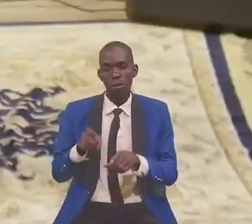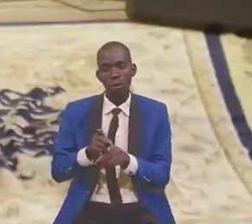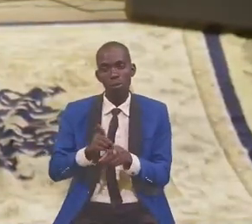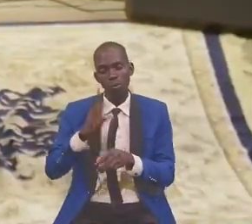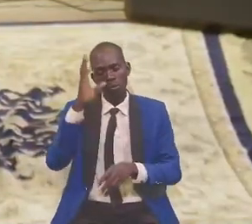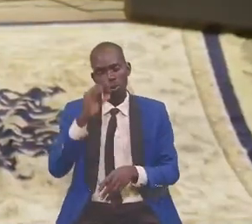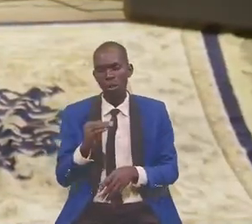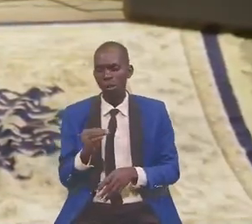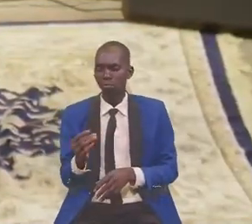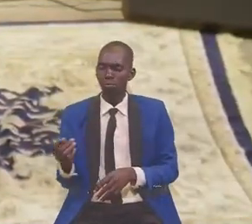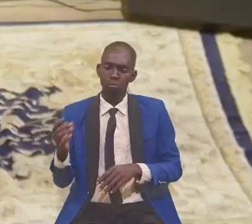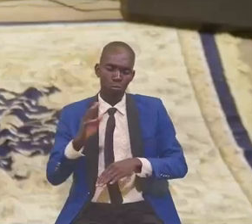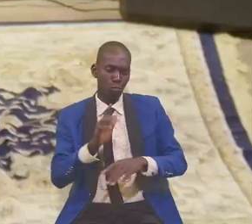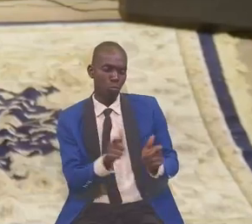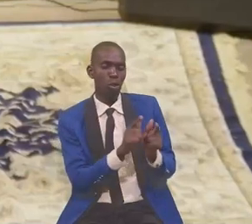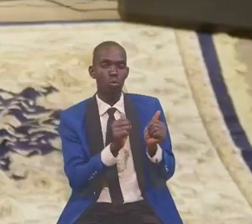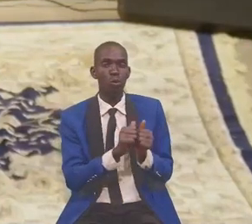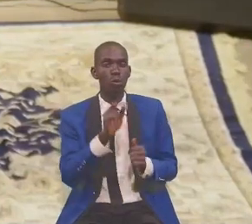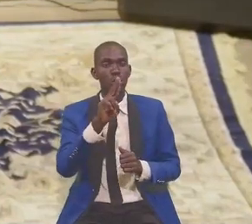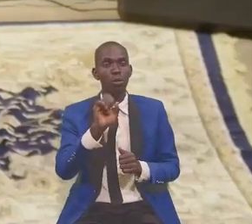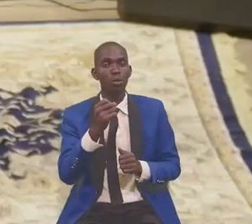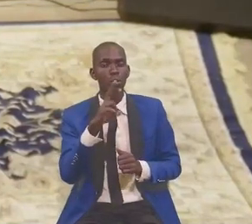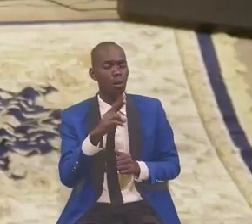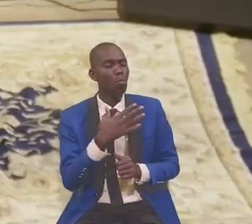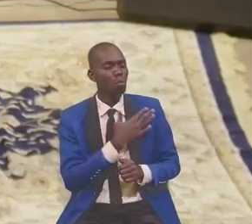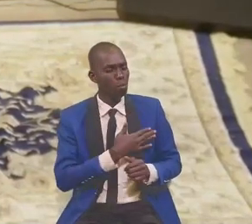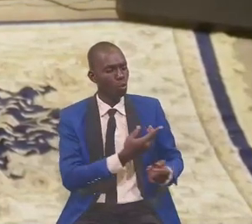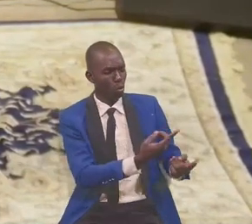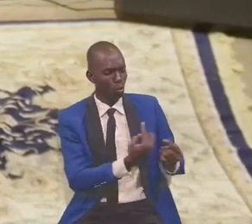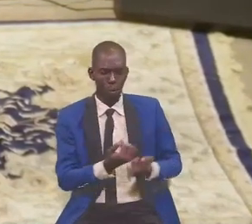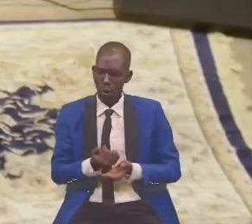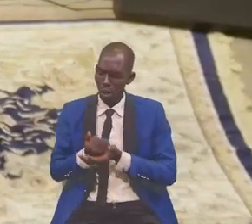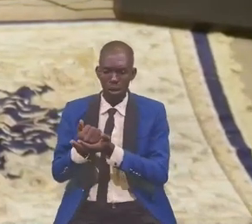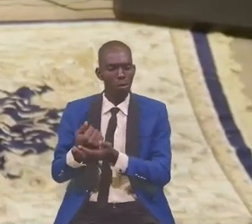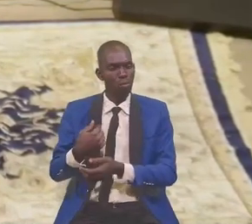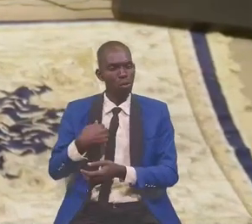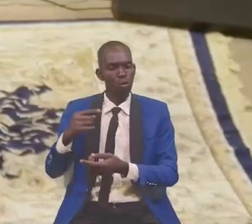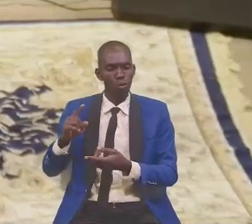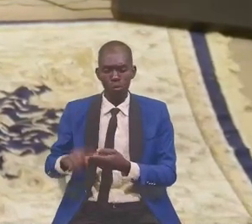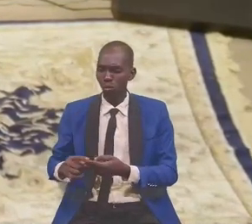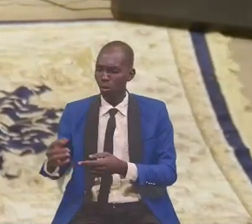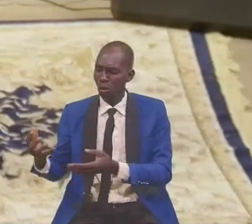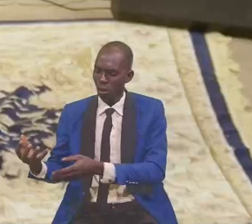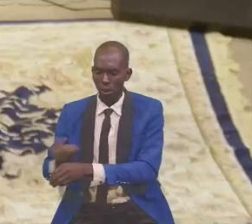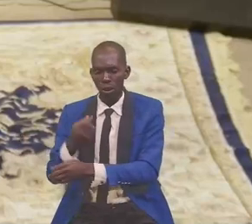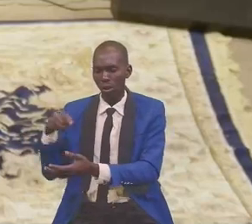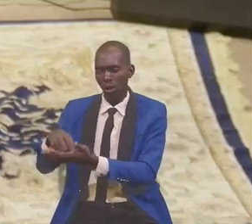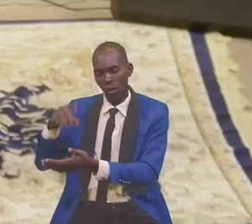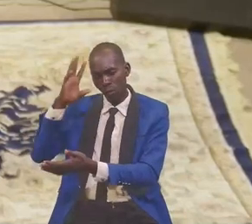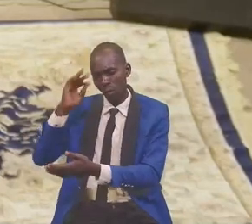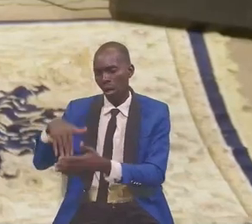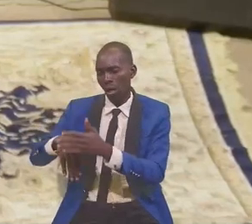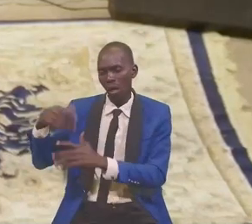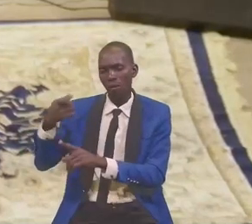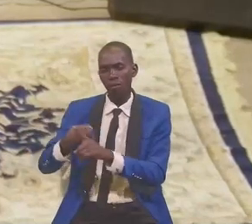sœur, venez m'aider. Aidez-moi à sortir l'homme du taxi pour l'amener